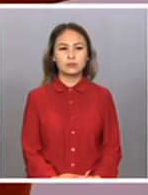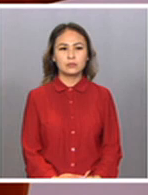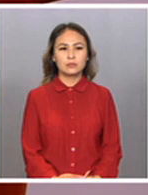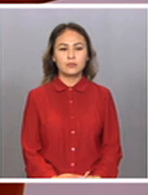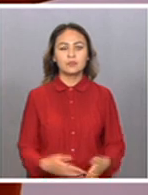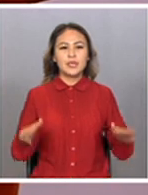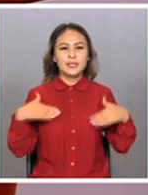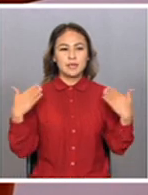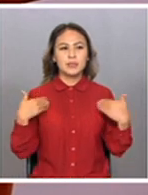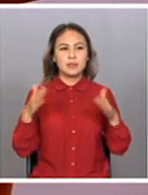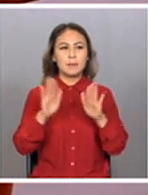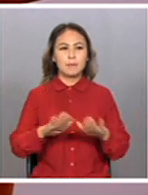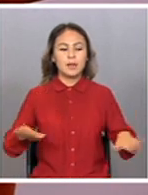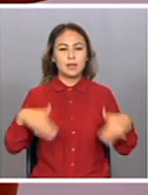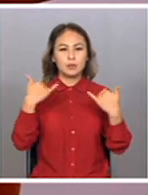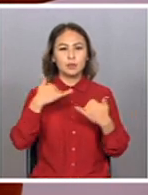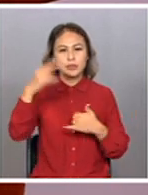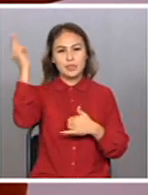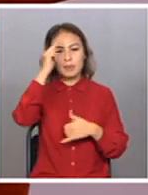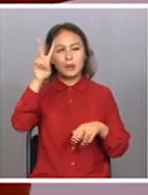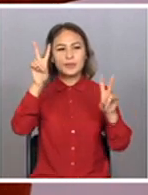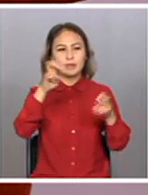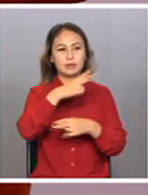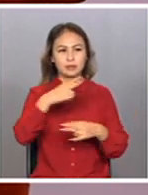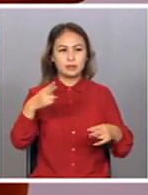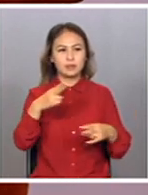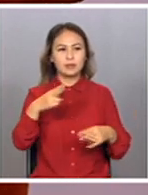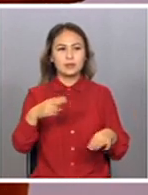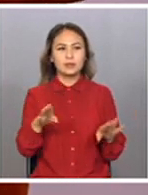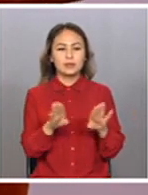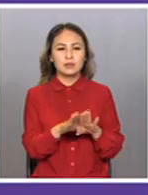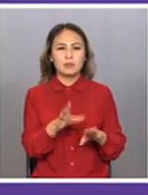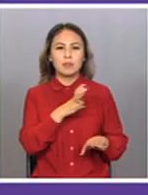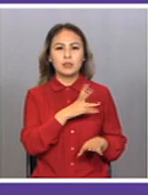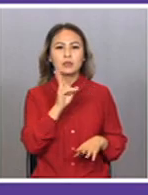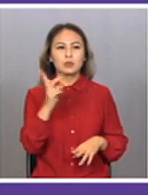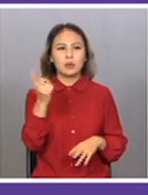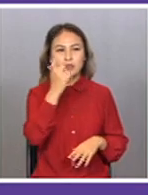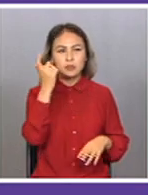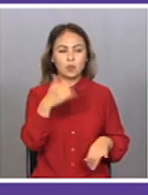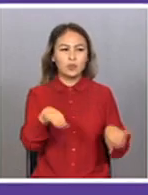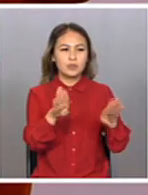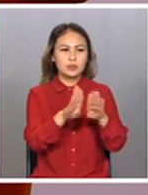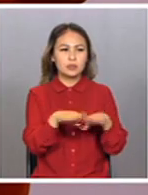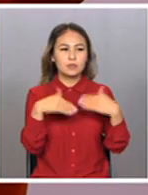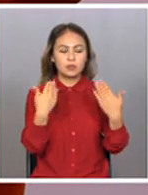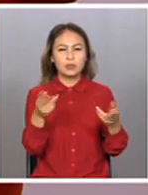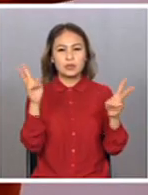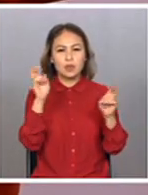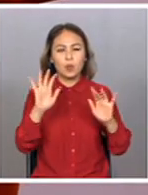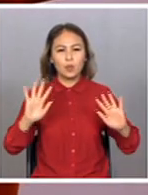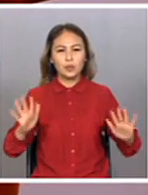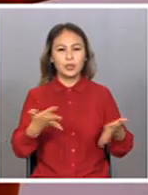Сәлеметсіңдер ме, балалар? Бүгінгі сабағымыздың тақырыбы «Қазына иесі кім?» Бүгінгі сабақта